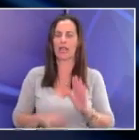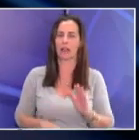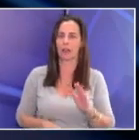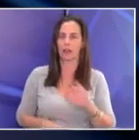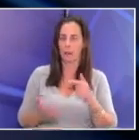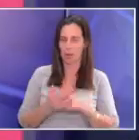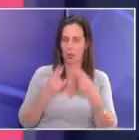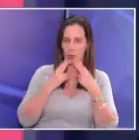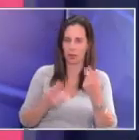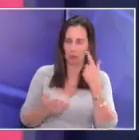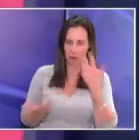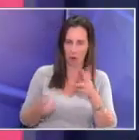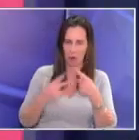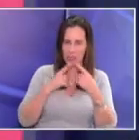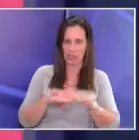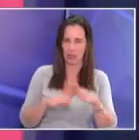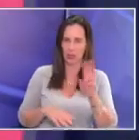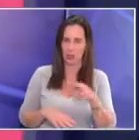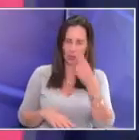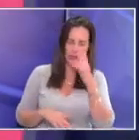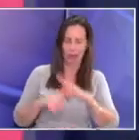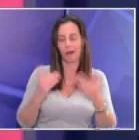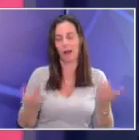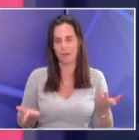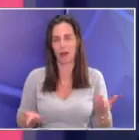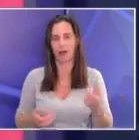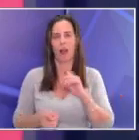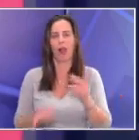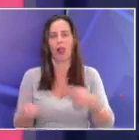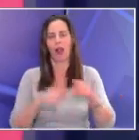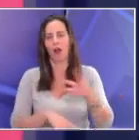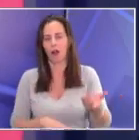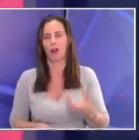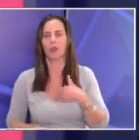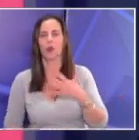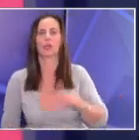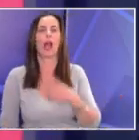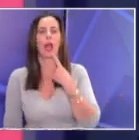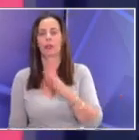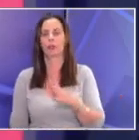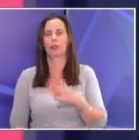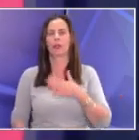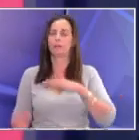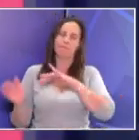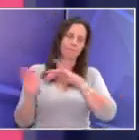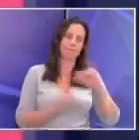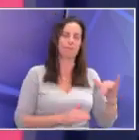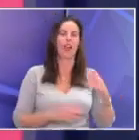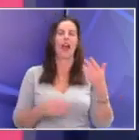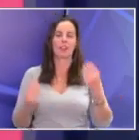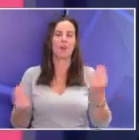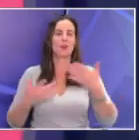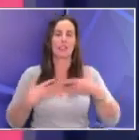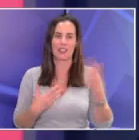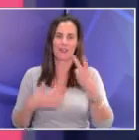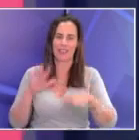לא רואה איזושהי דרך להתנצלות, יש פה ניסיון אחר, אבל אני לא רוצה להיכנס לזה. אני רוצה רגע לדבר איתך, אני רוצה רגע לעבור לנושאים המסמכים.